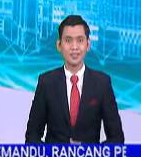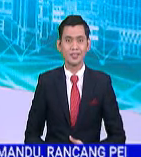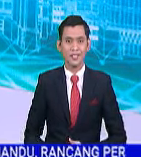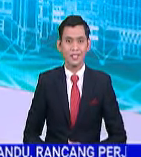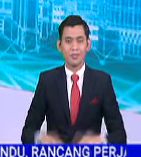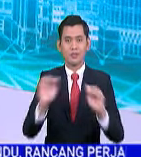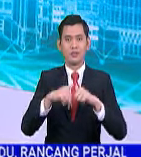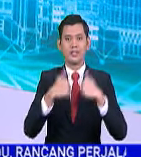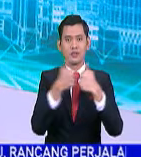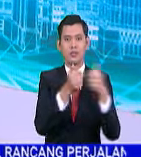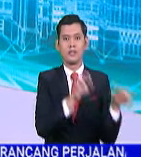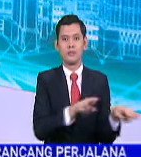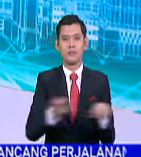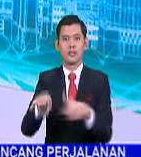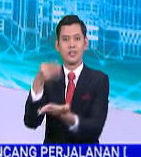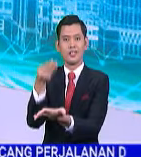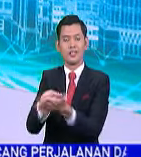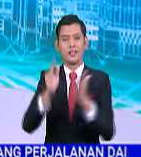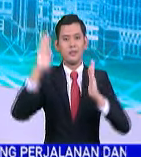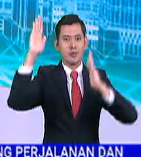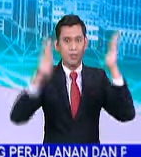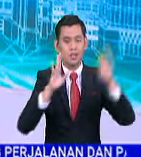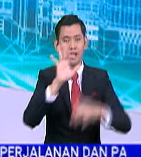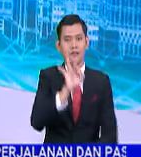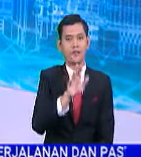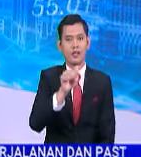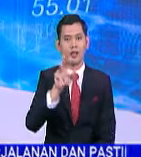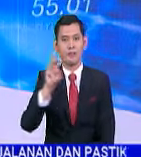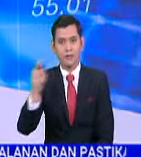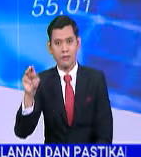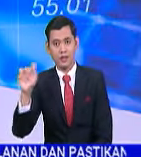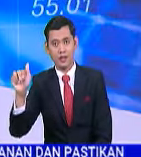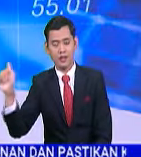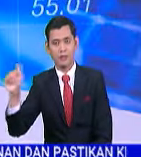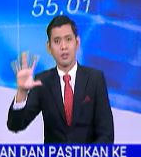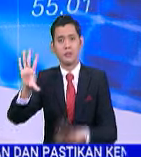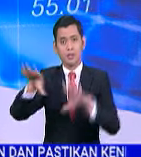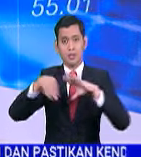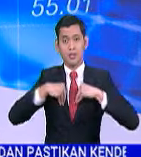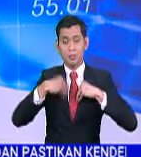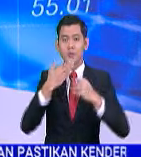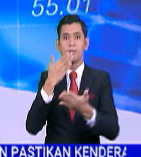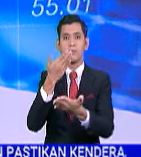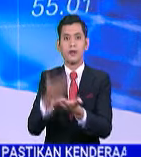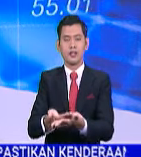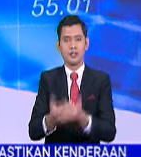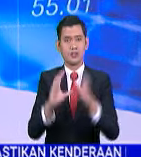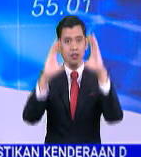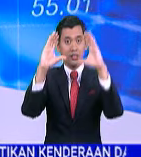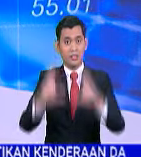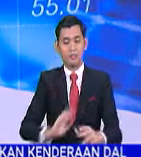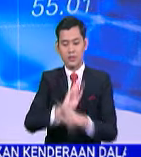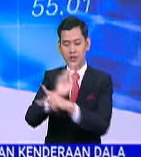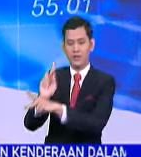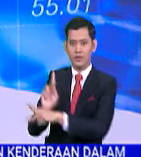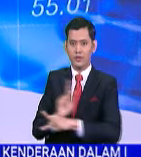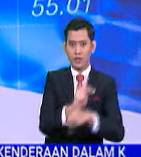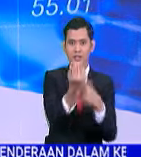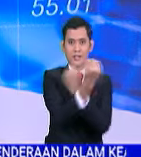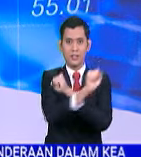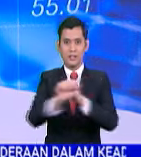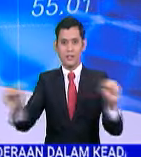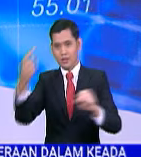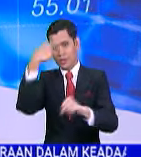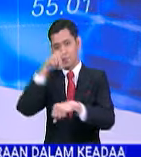Hai persatuan perancang keuangan berisi review menyambut baik cadangan pengenalan rezim kaosnya tunggal untuk